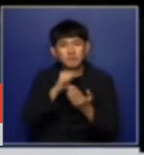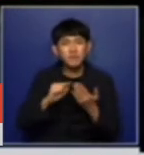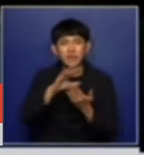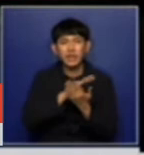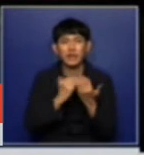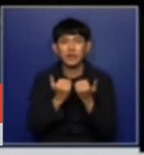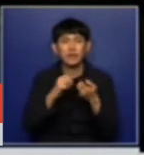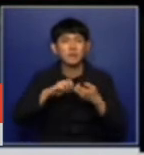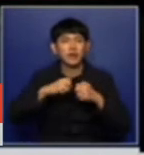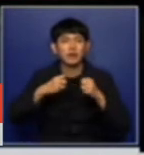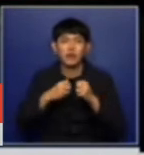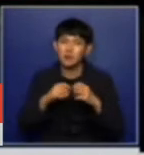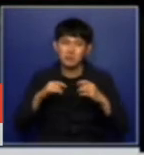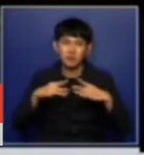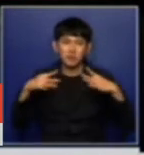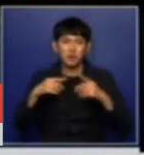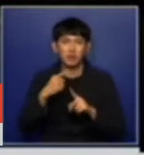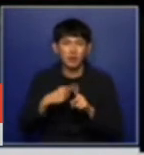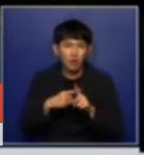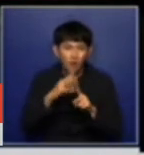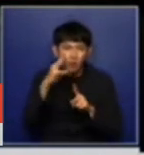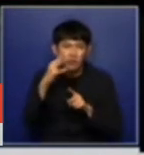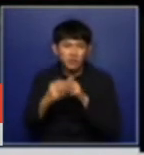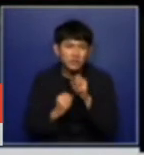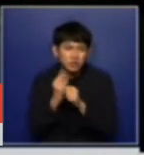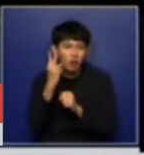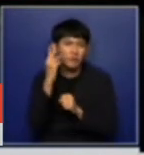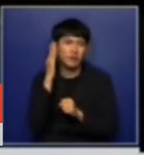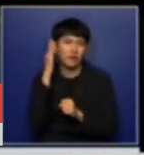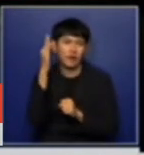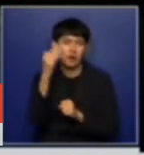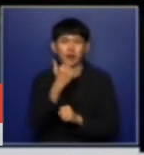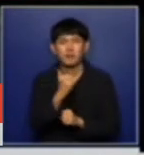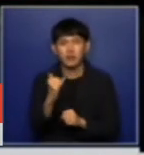นอยู่และก็จะเกิดขึ้นในอีก6เดือนและอีก2ปีข้างหน้า